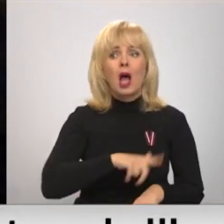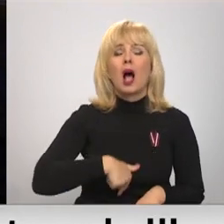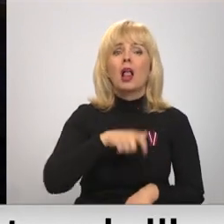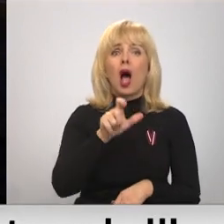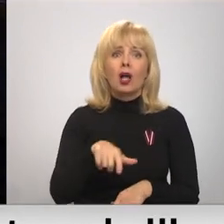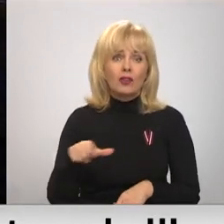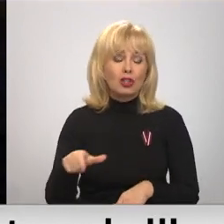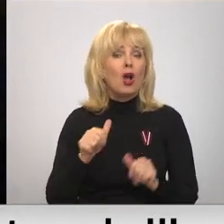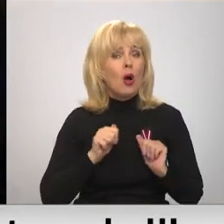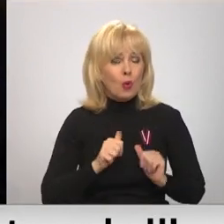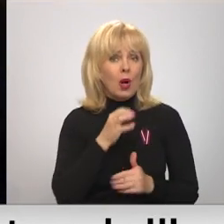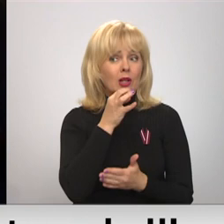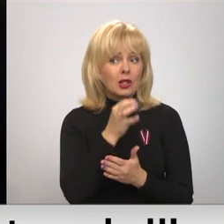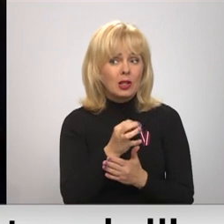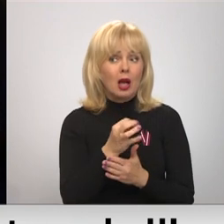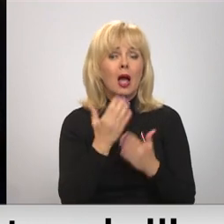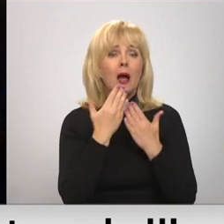Un, godīgi sakot, ko mēs